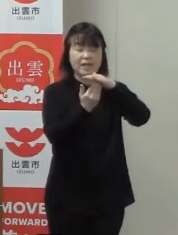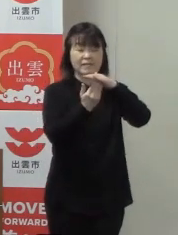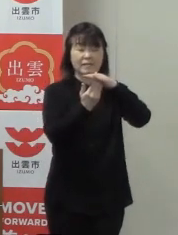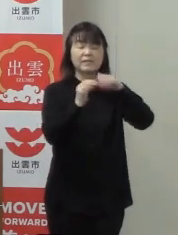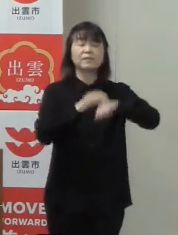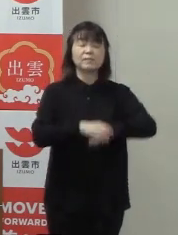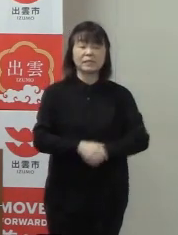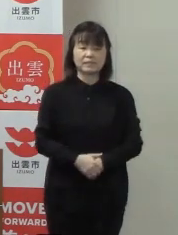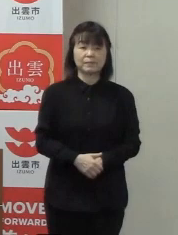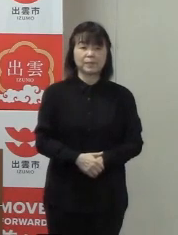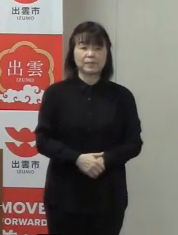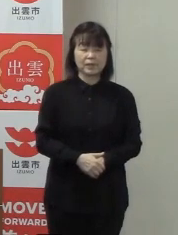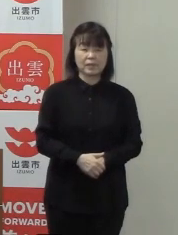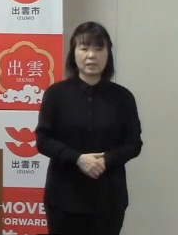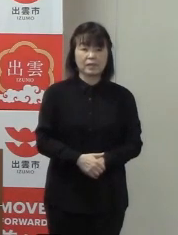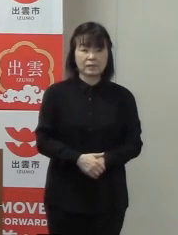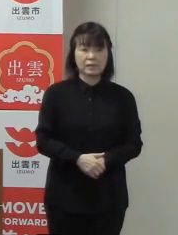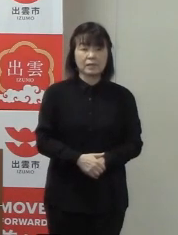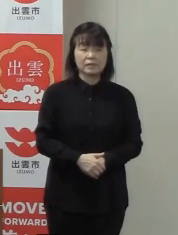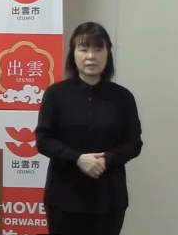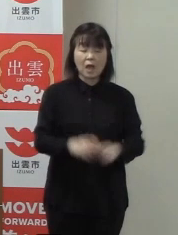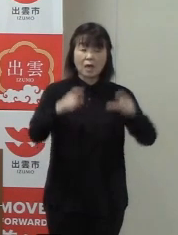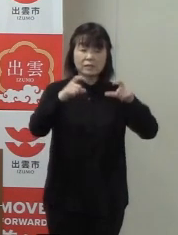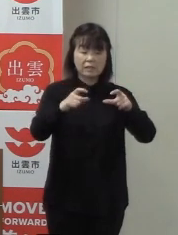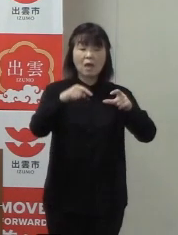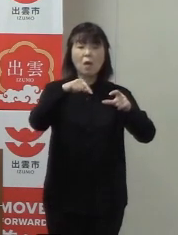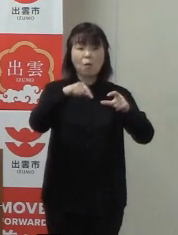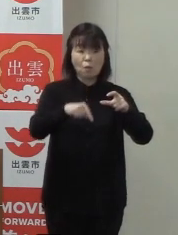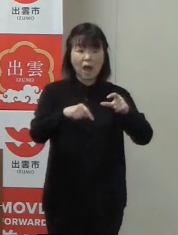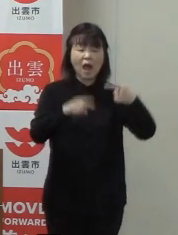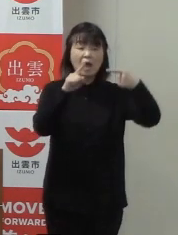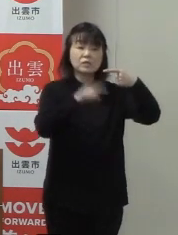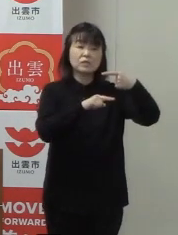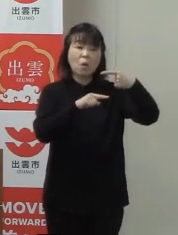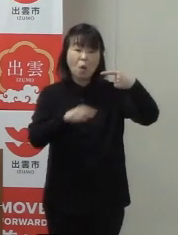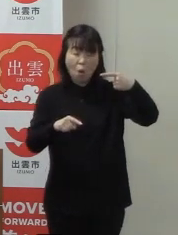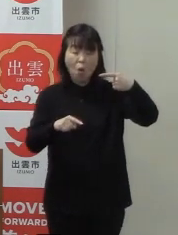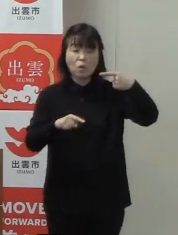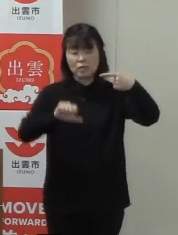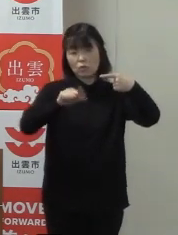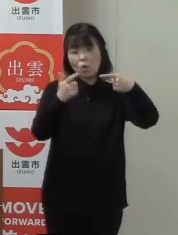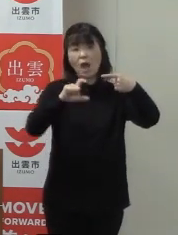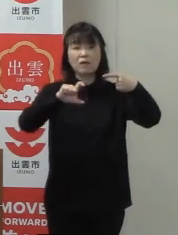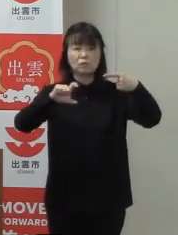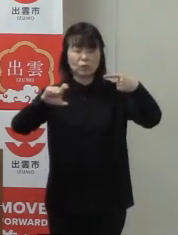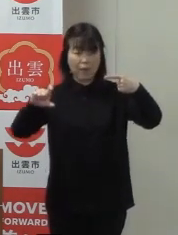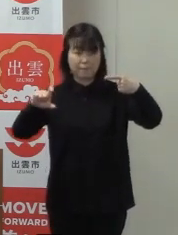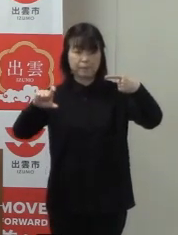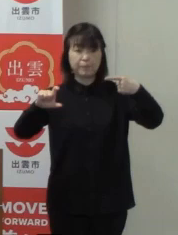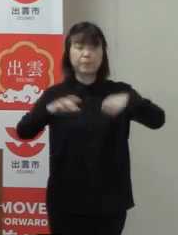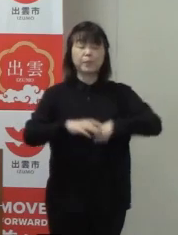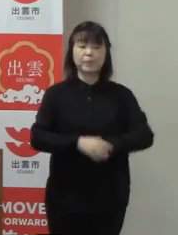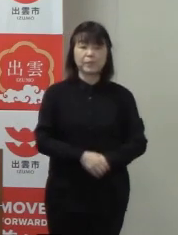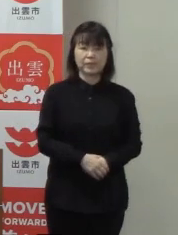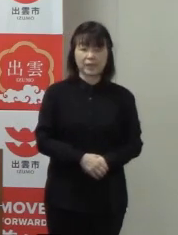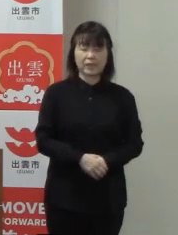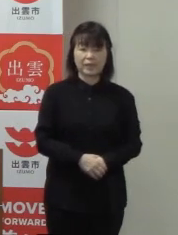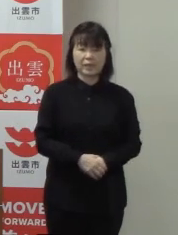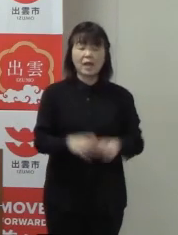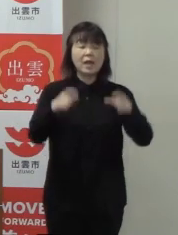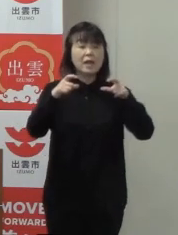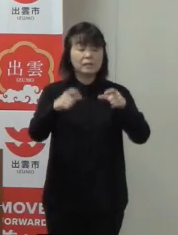プレミアムの内容でありますけれども、1人1回あたり500円の割引であります。で、1万円について